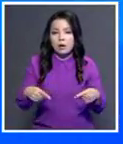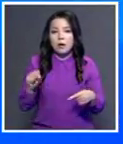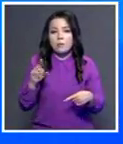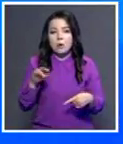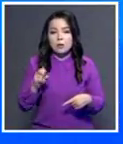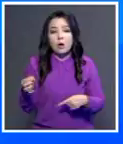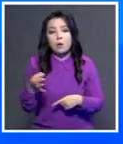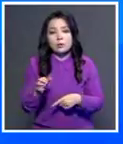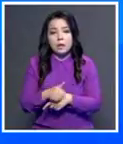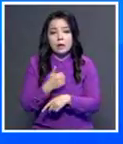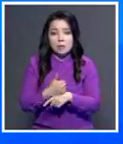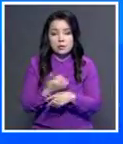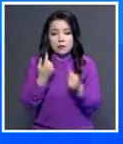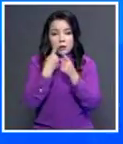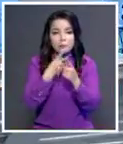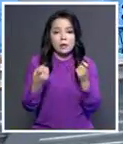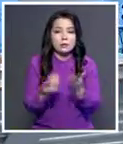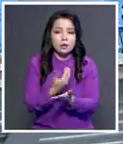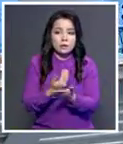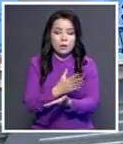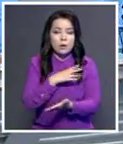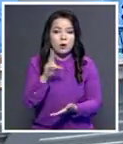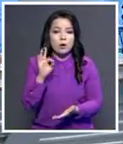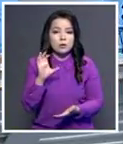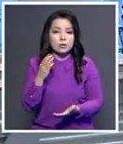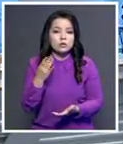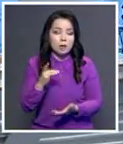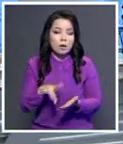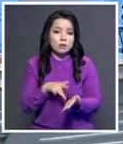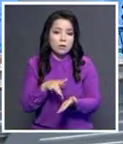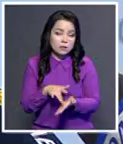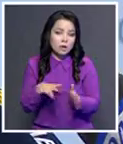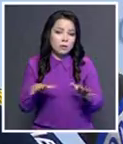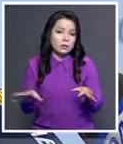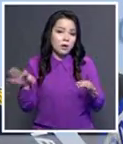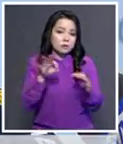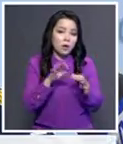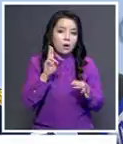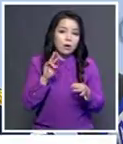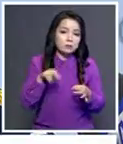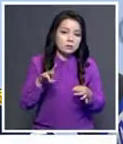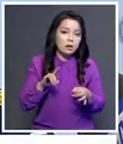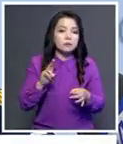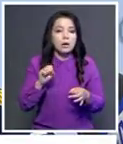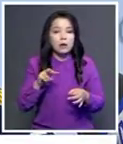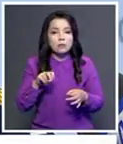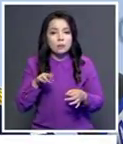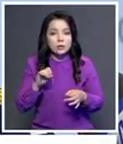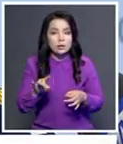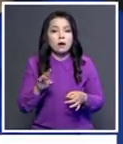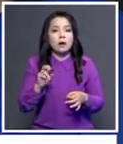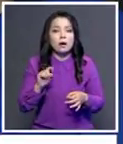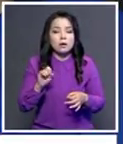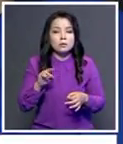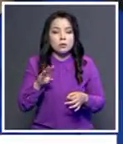әкімі Мәлік Мырзалин бүгін осылай деді. Егер Қосшы ауылы қала аумағына кірсе, Қоянды, Талапкер мен Қараөткел тұрғындары да дәл